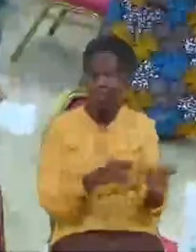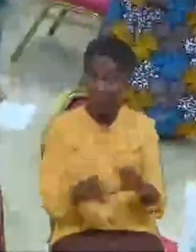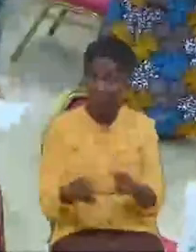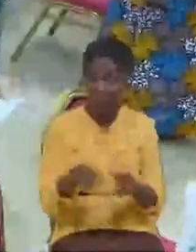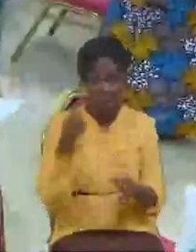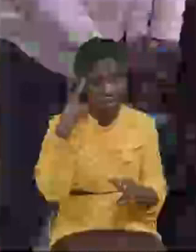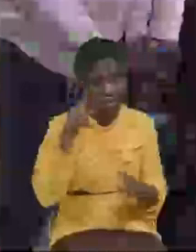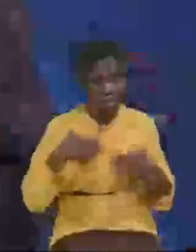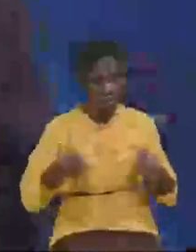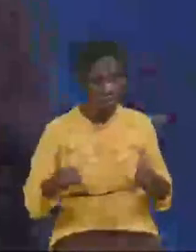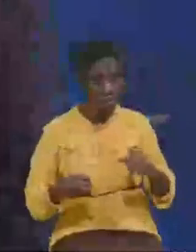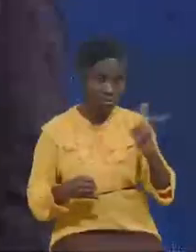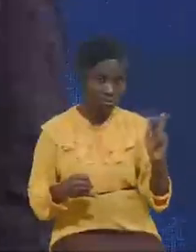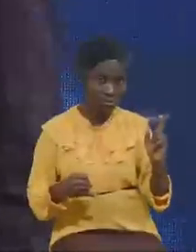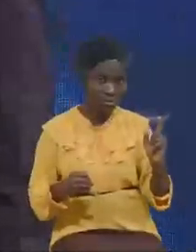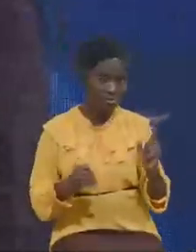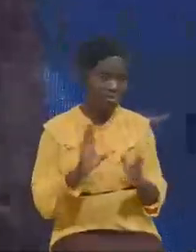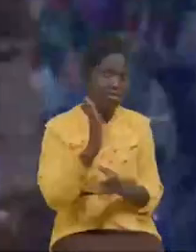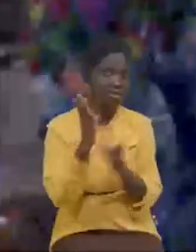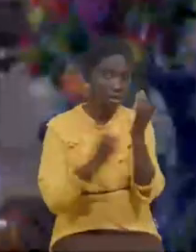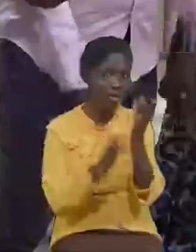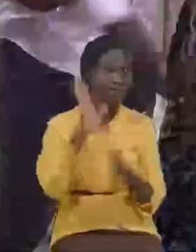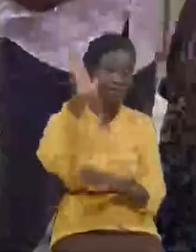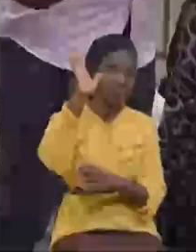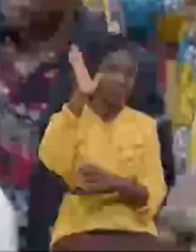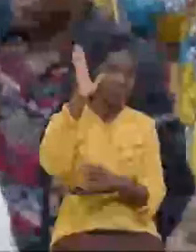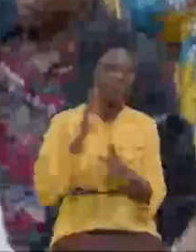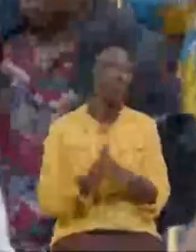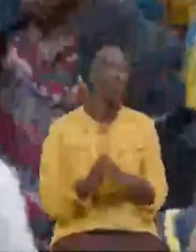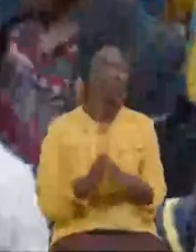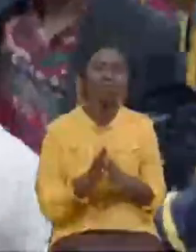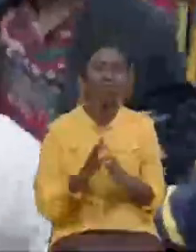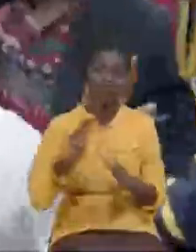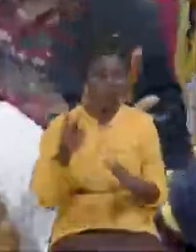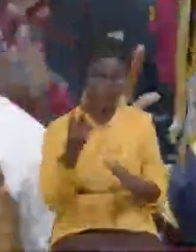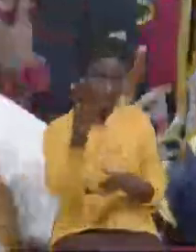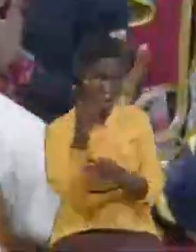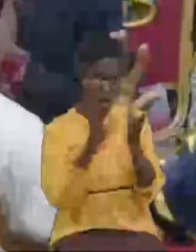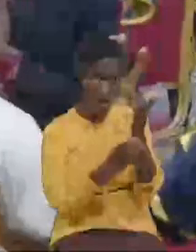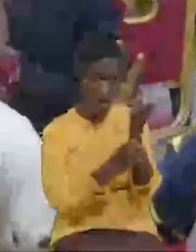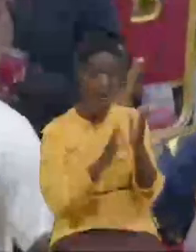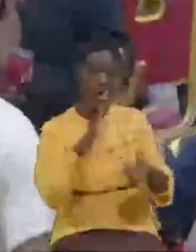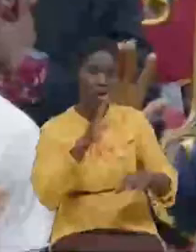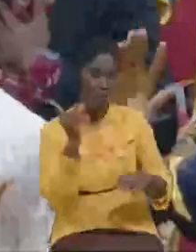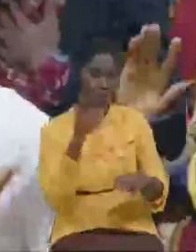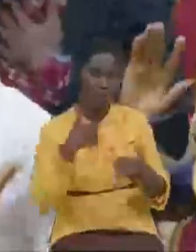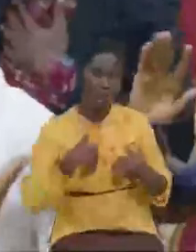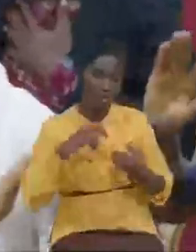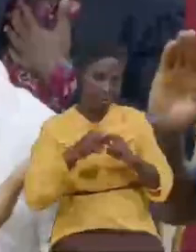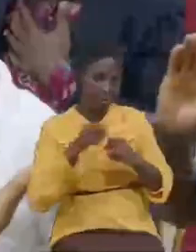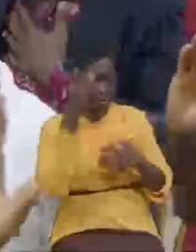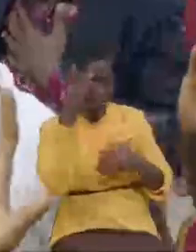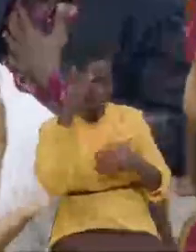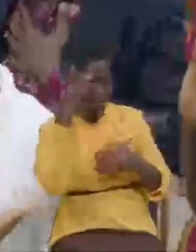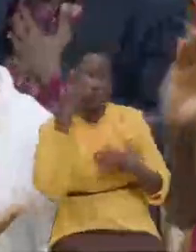guérison? Levez votre main. Et imposez l'autre main là où vous avez le mal.